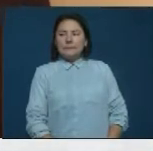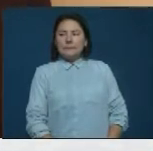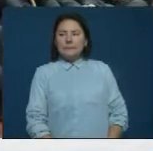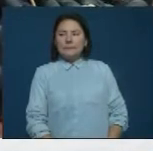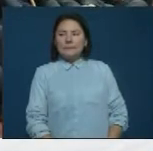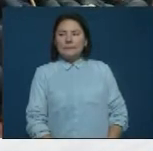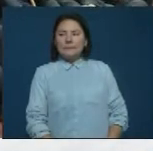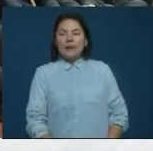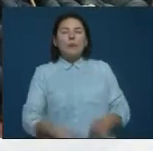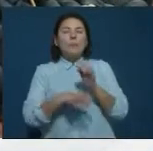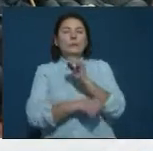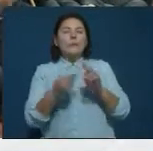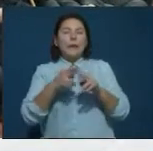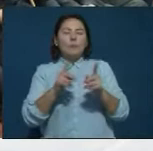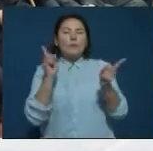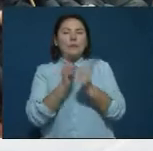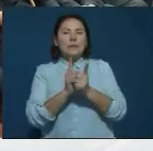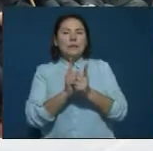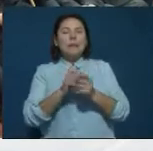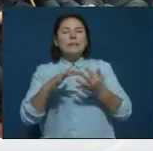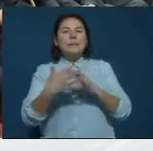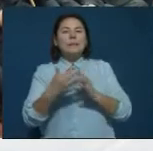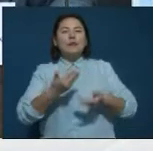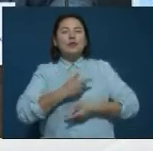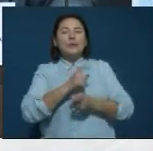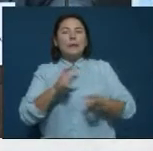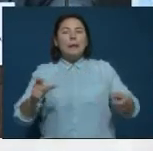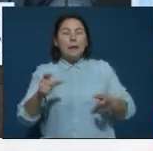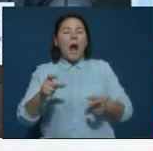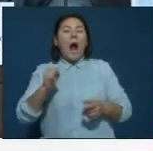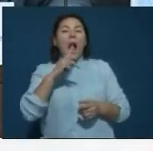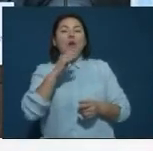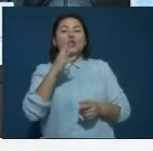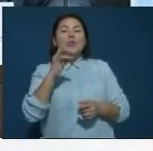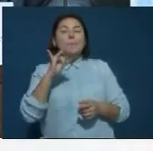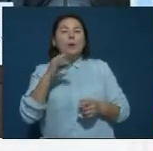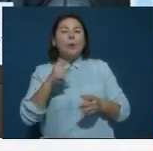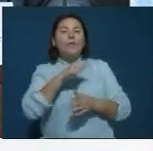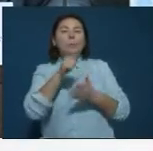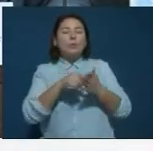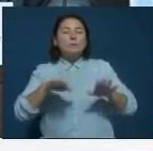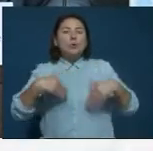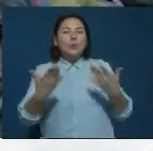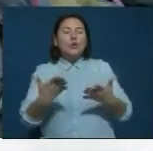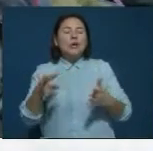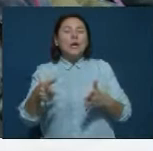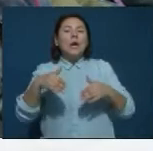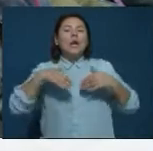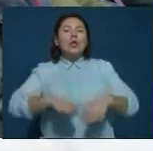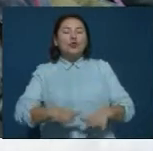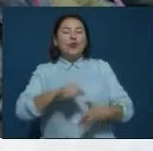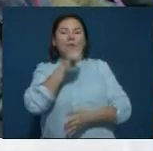всем глава региона встретился с жителями села кшам урал с активом района обсуждались актуальные вопросы а также предложены их пути решения